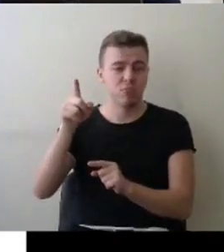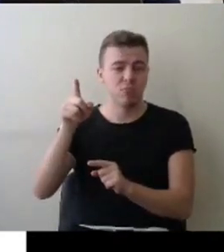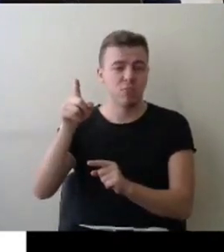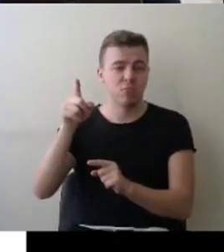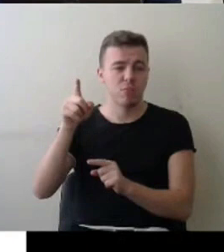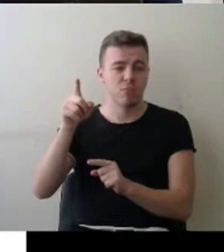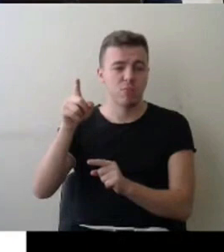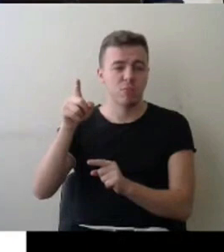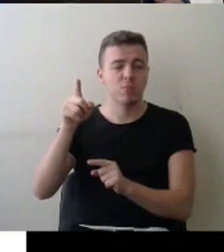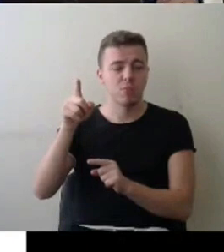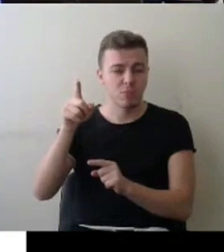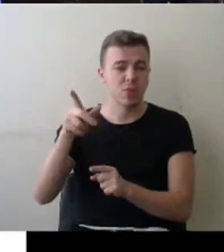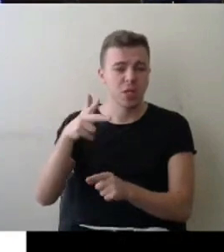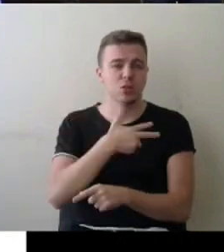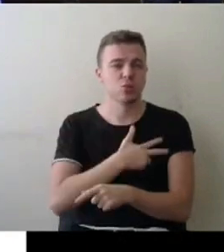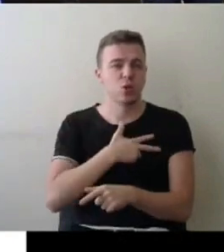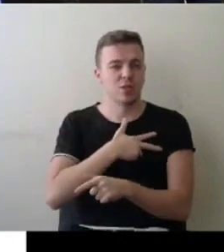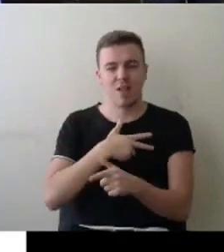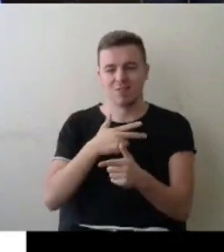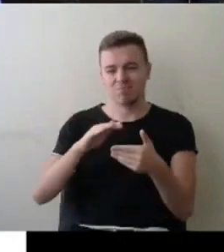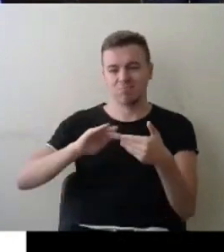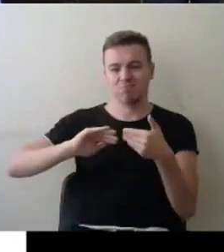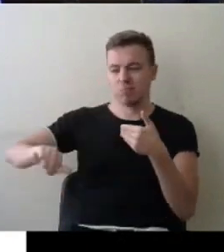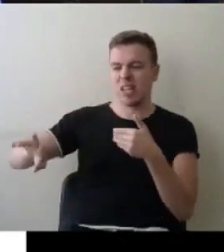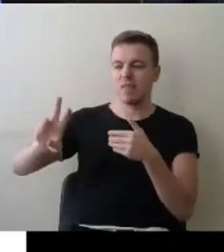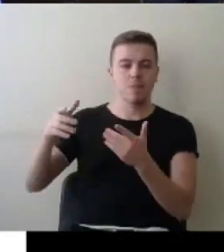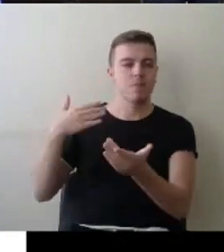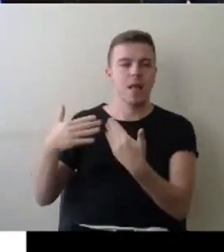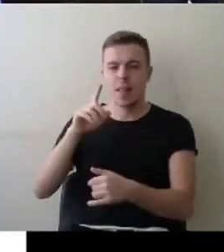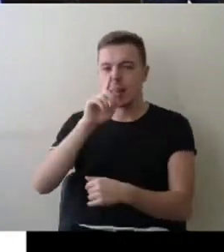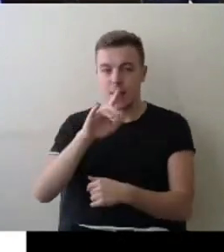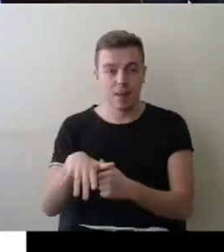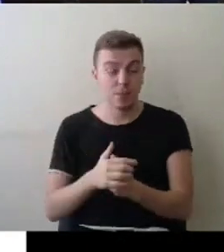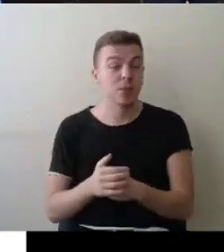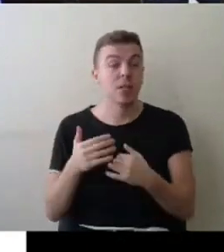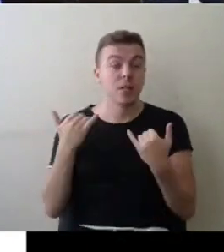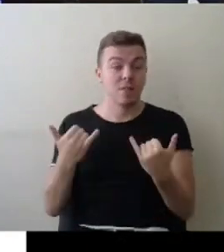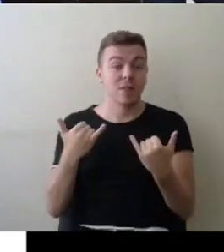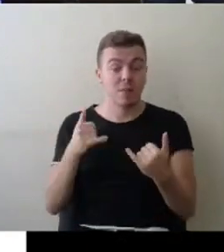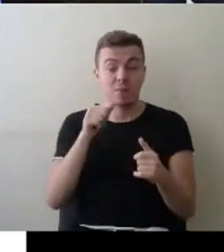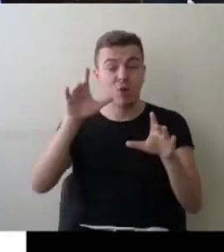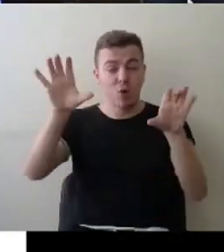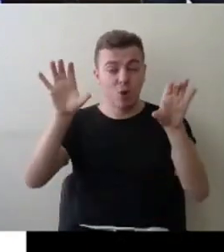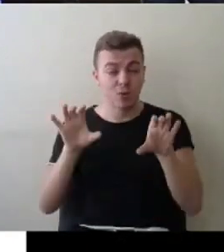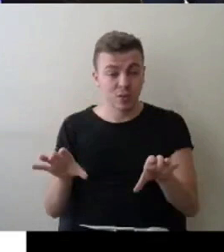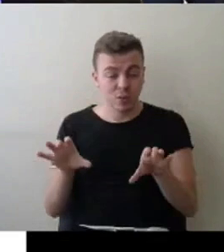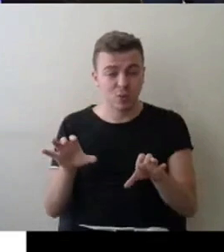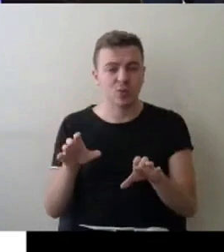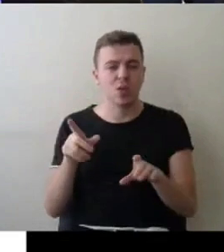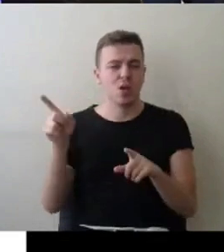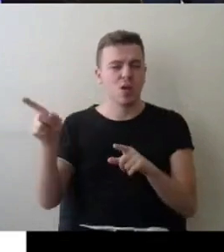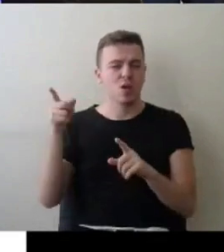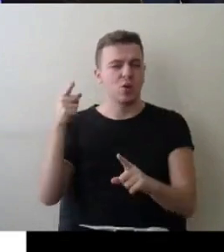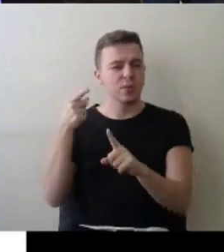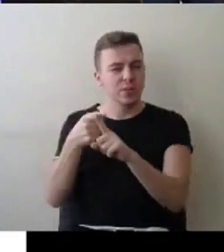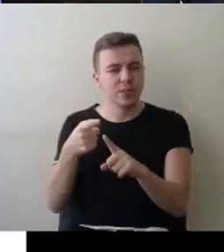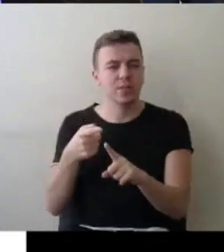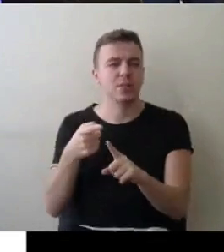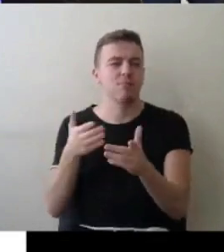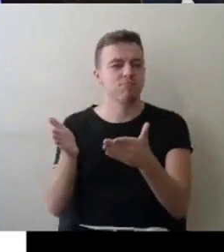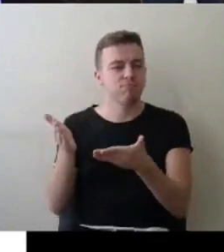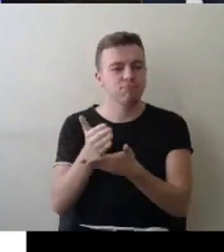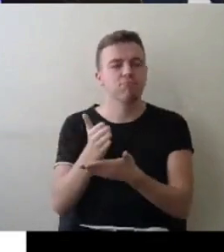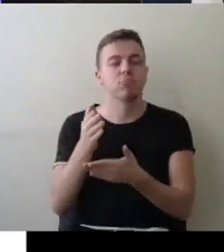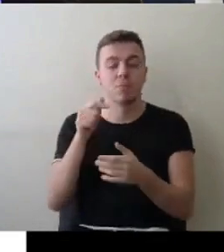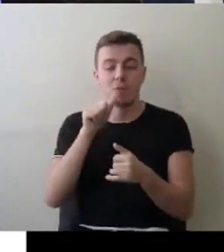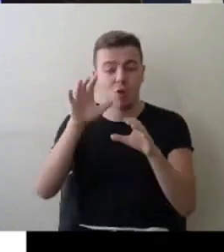tikram užribi. Tai va, tai dėl to atsirado tarsi konstitucija ir jos naratyvas, kai mes, reiškia, skaitom